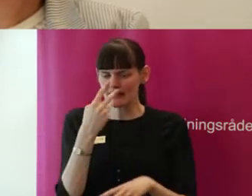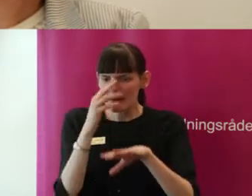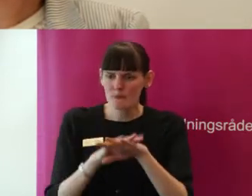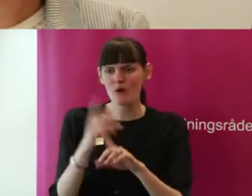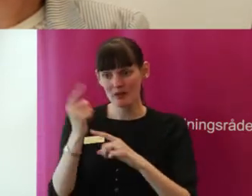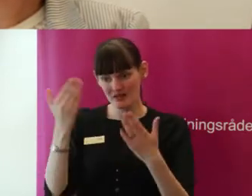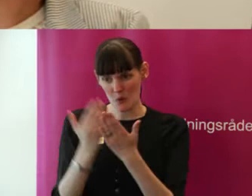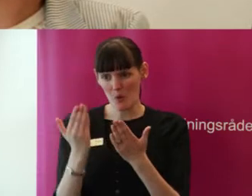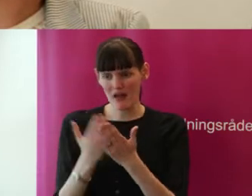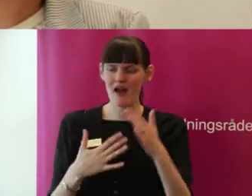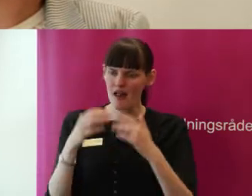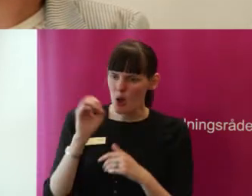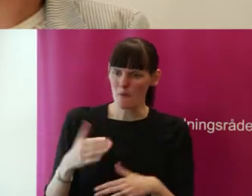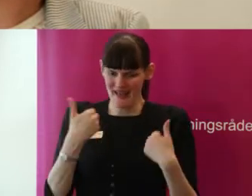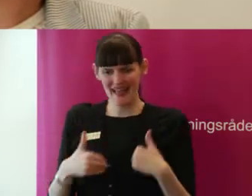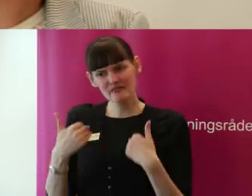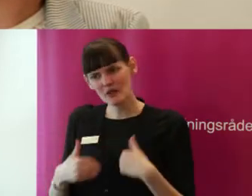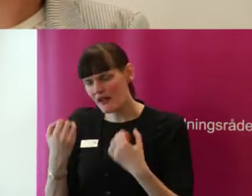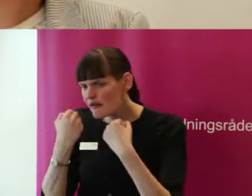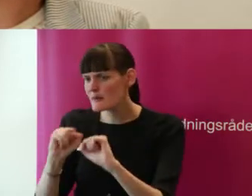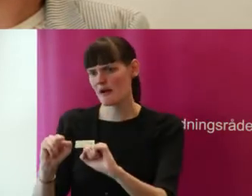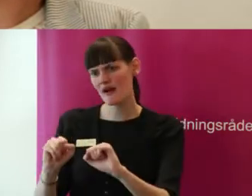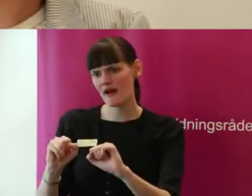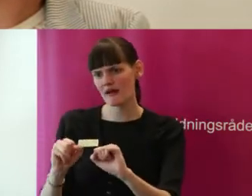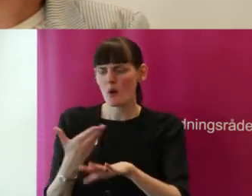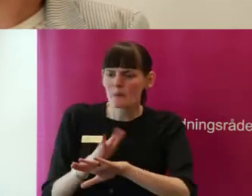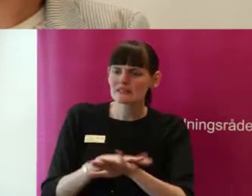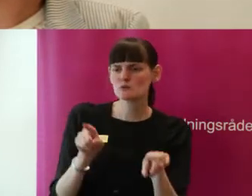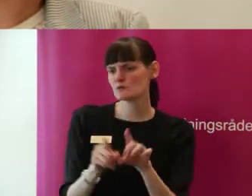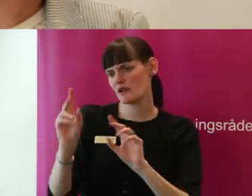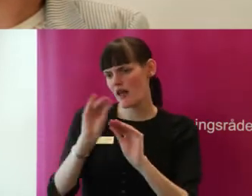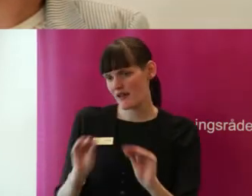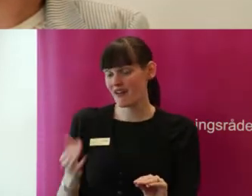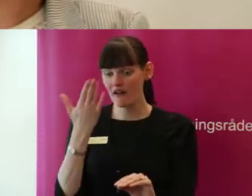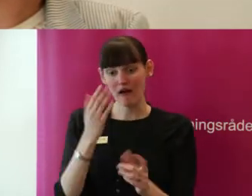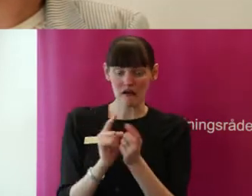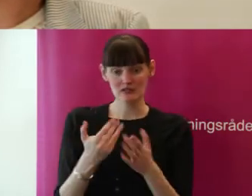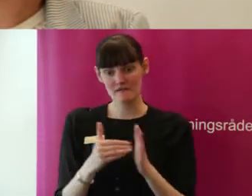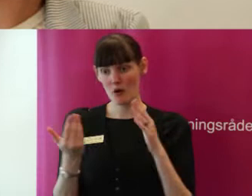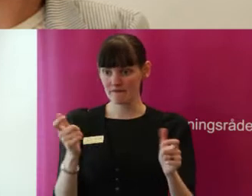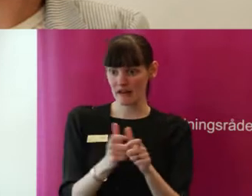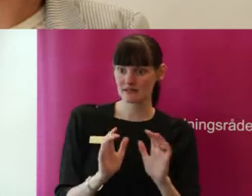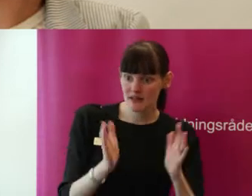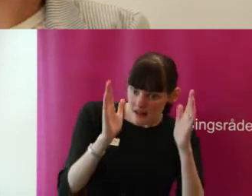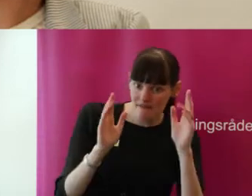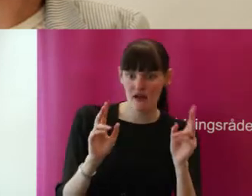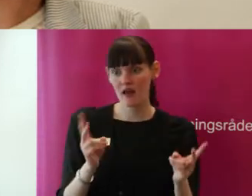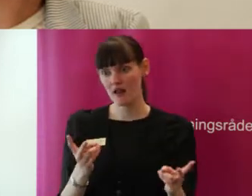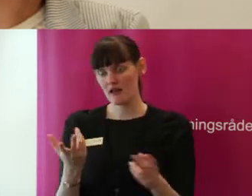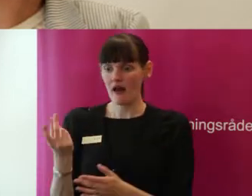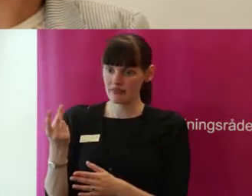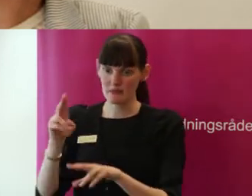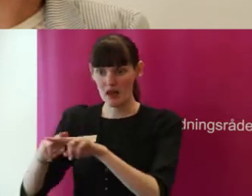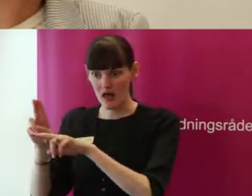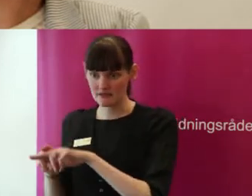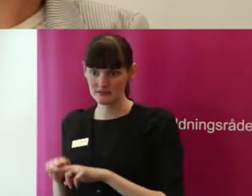det individuella engagemanget och kompetensen hos lärarna. Kan komma från föreningsliv, samhällsliv, alltså civilsamhället. Kan komma från